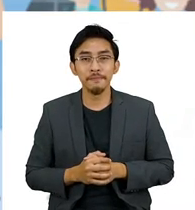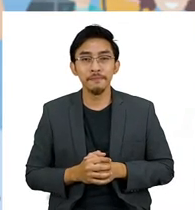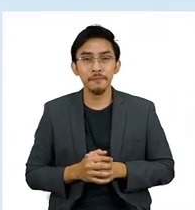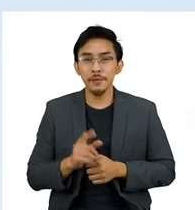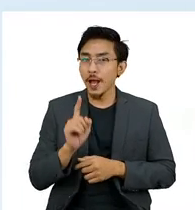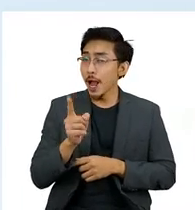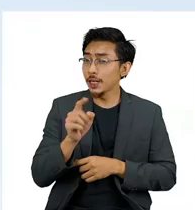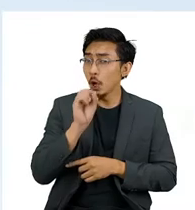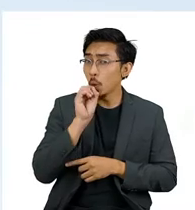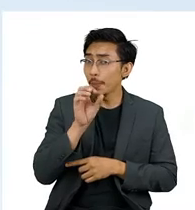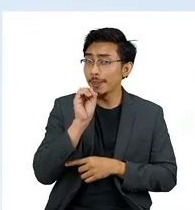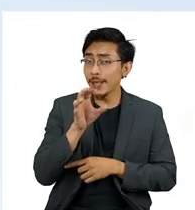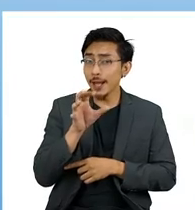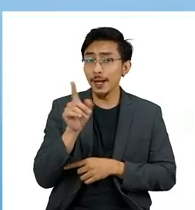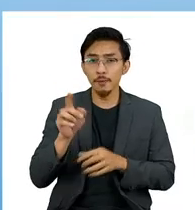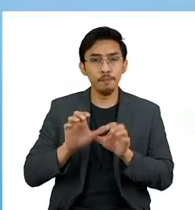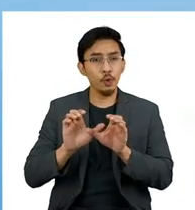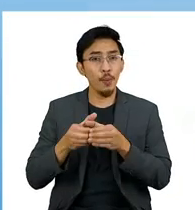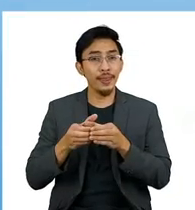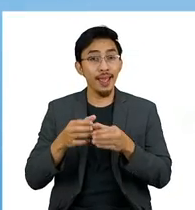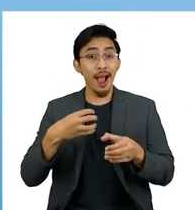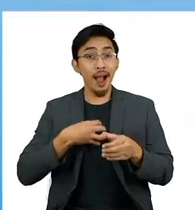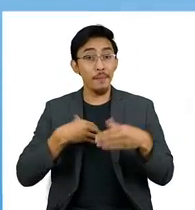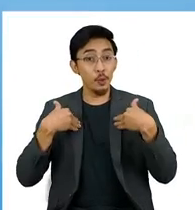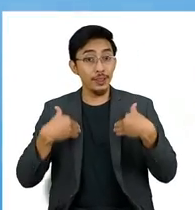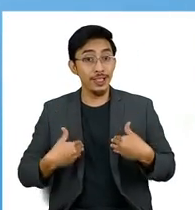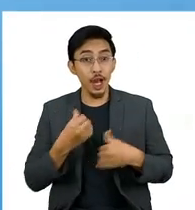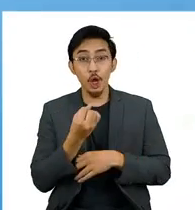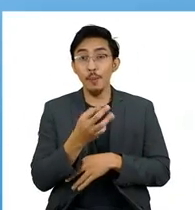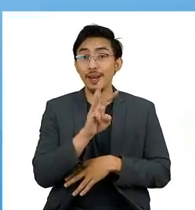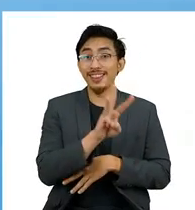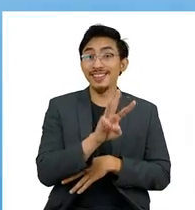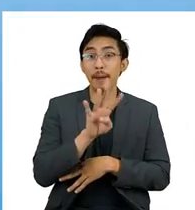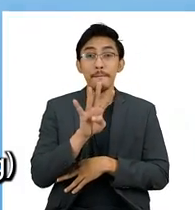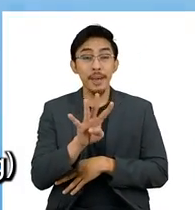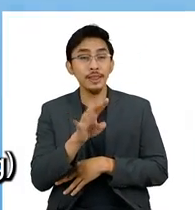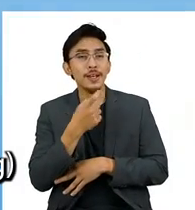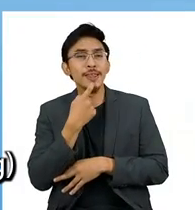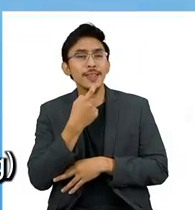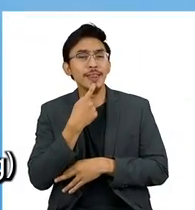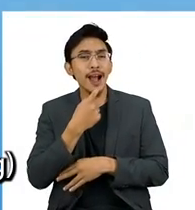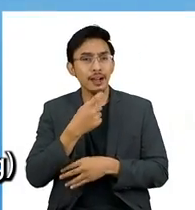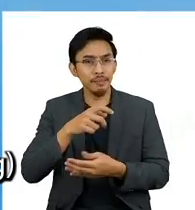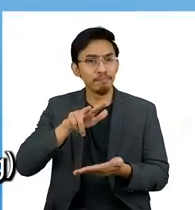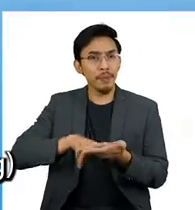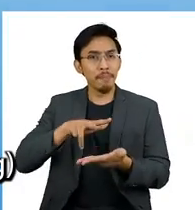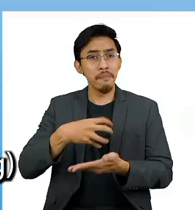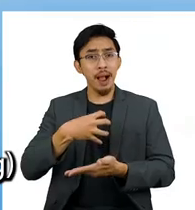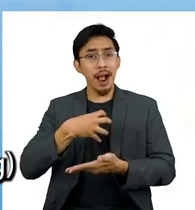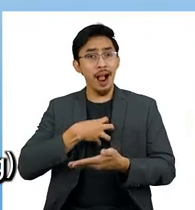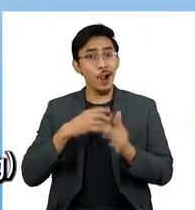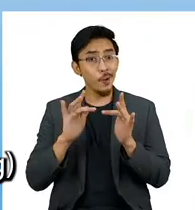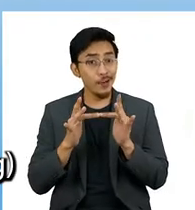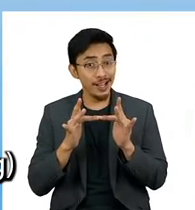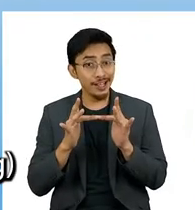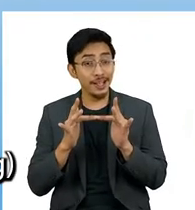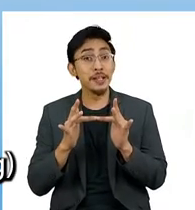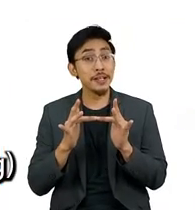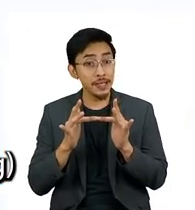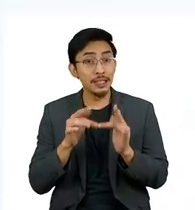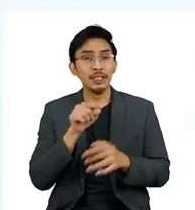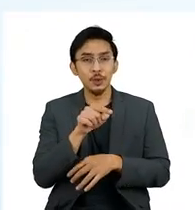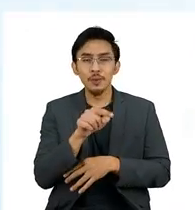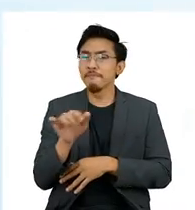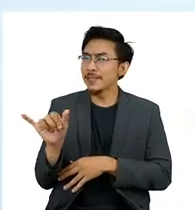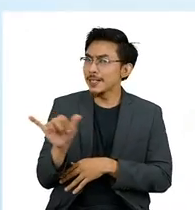online. Ini ada di komentar umum Komite Hak Asasi Manusia nomor 34 tentang pengukuhan hak-hak yang ada di dalam jaringan atau